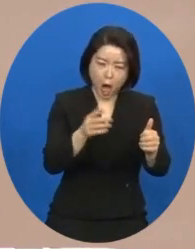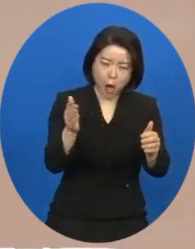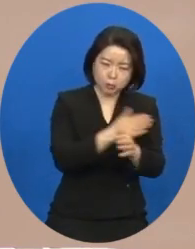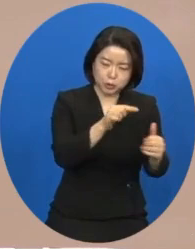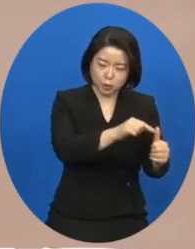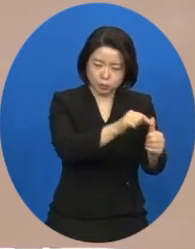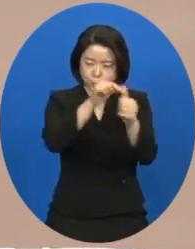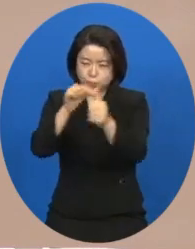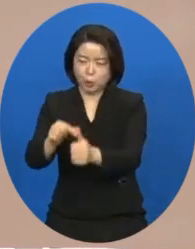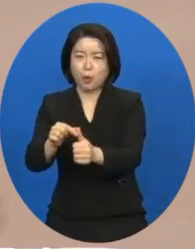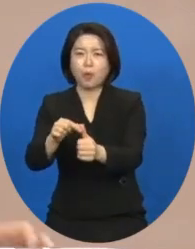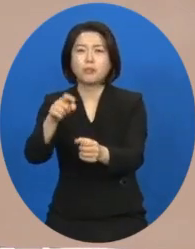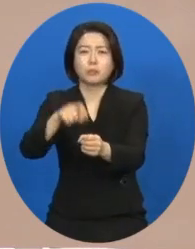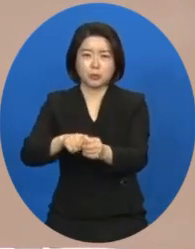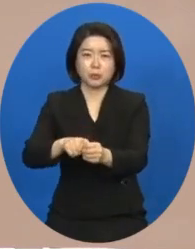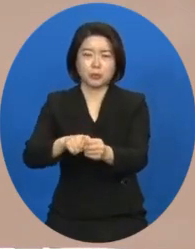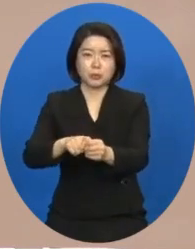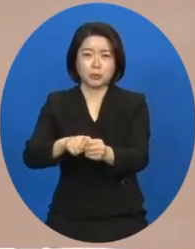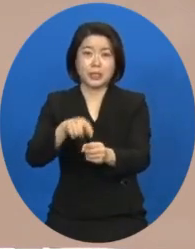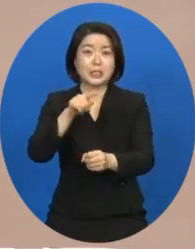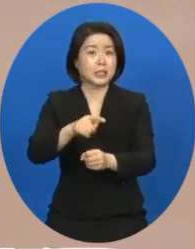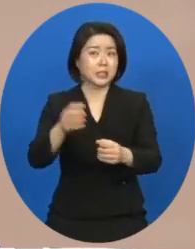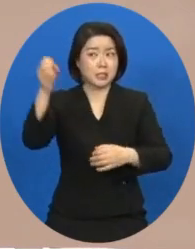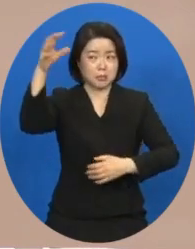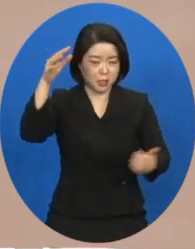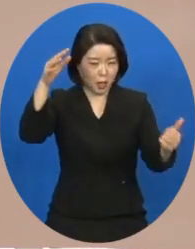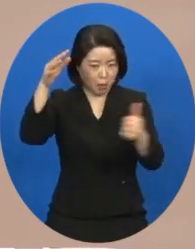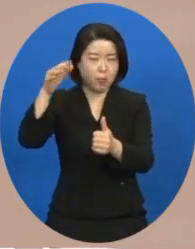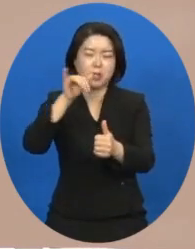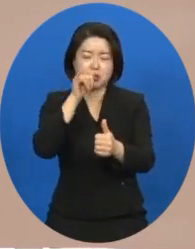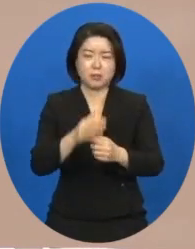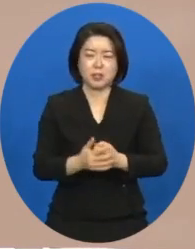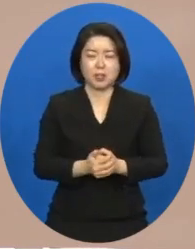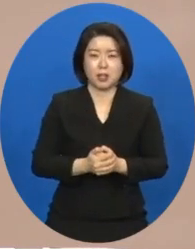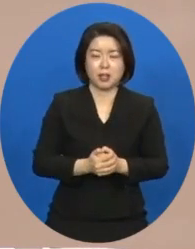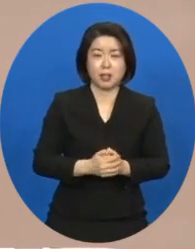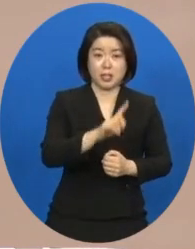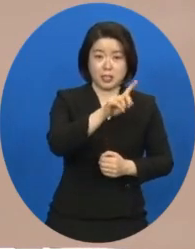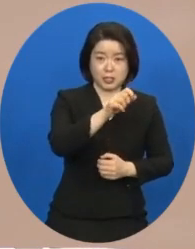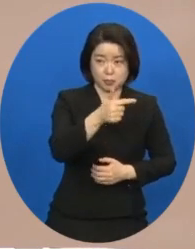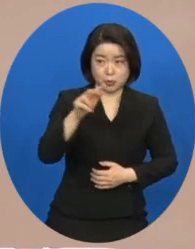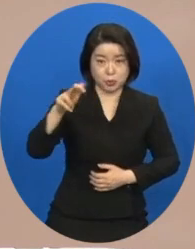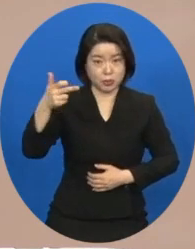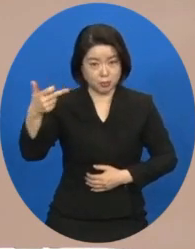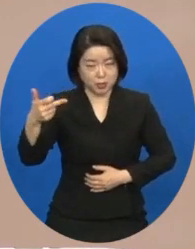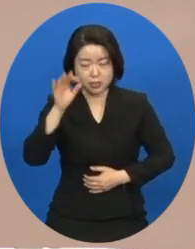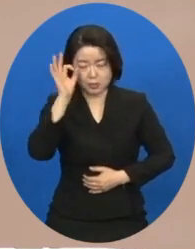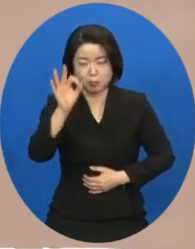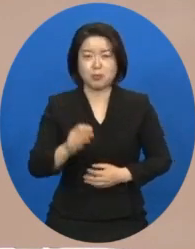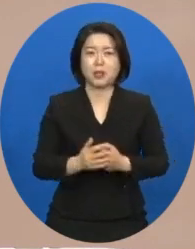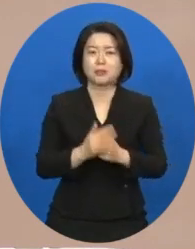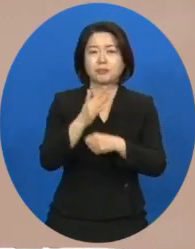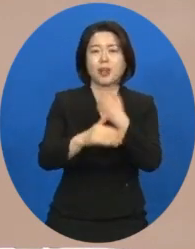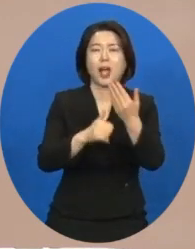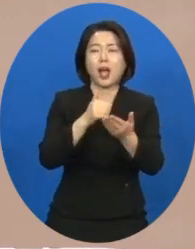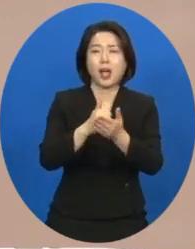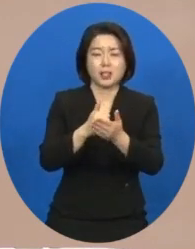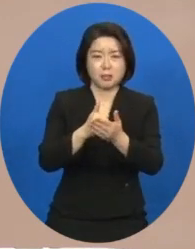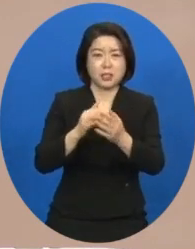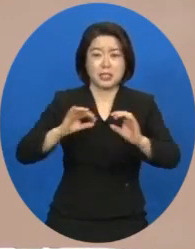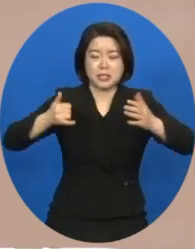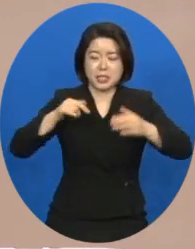구원하시려고 그렇게 하신 거예요. 16절, 17절에 이렇게 말씀합니다. 하나님께서